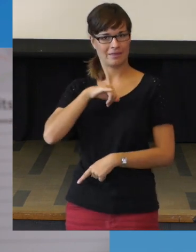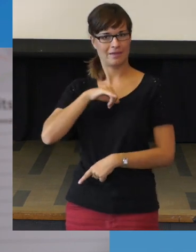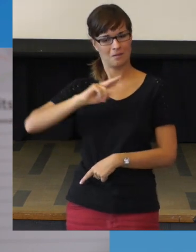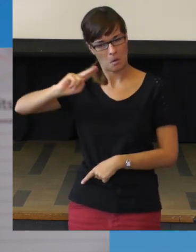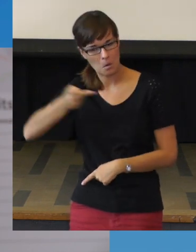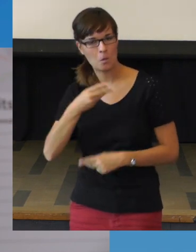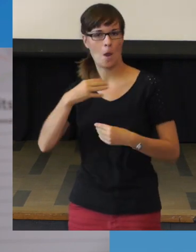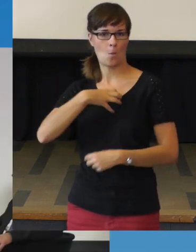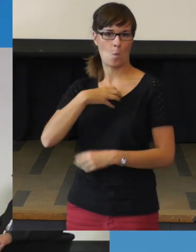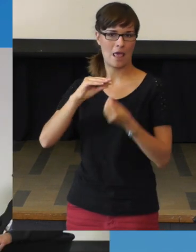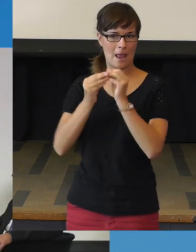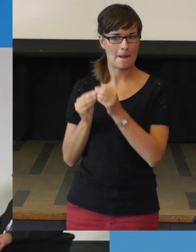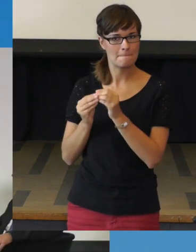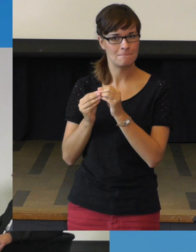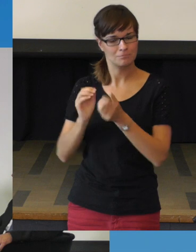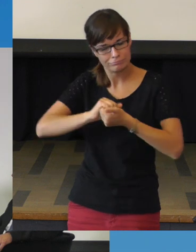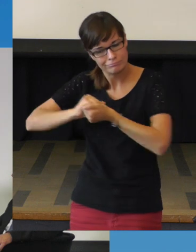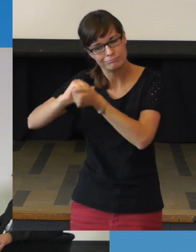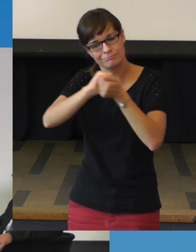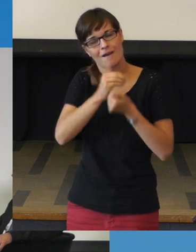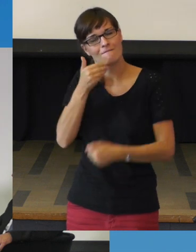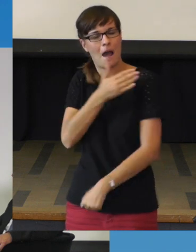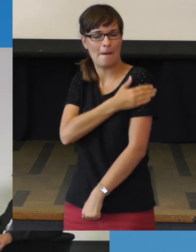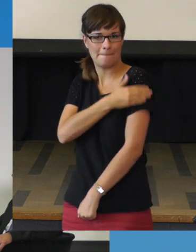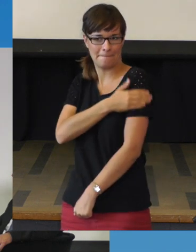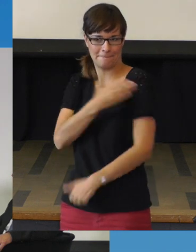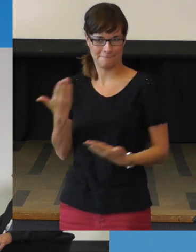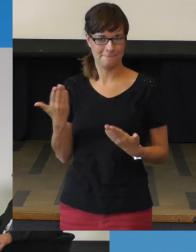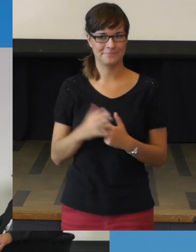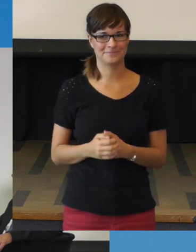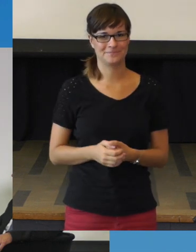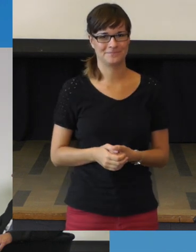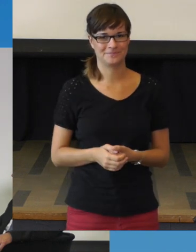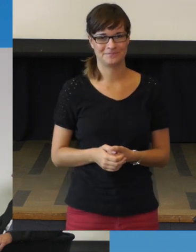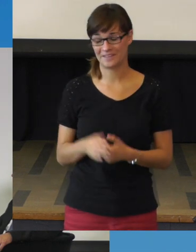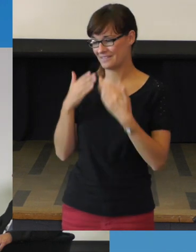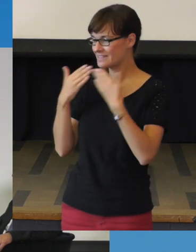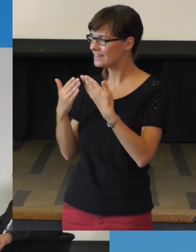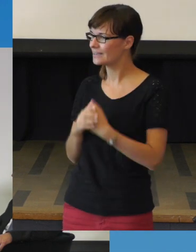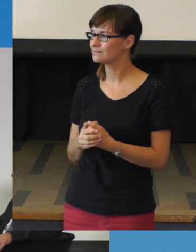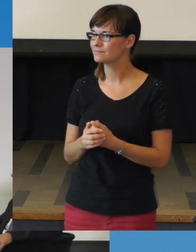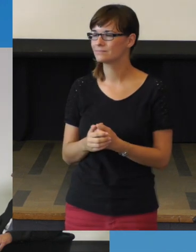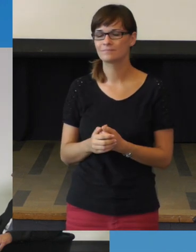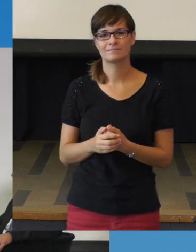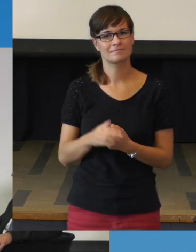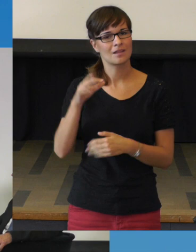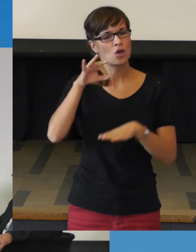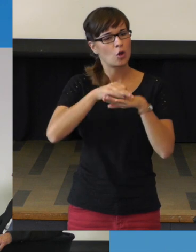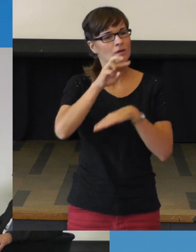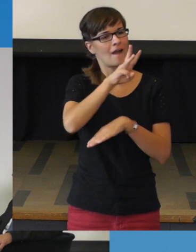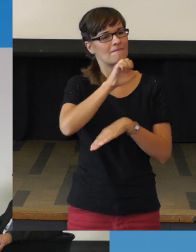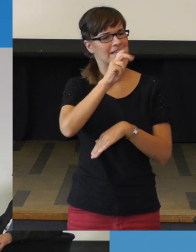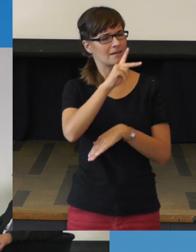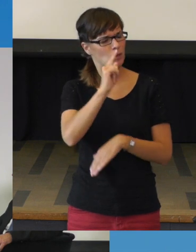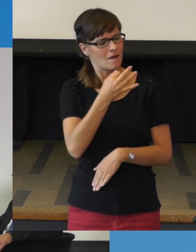Problemen. Das hilft uns. Prima. Darf ich das Mikro mal wieder haben? Herr Dr. Wicke, noch eine Frage. Es gibt ja auch